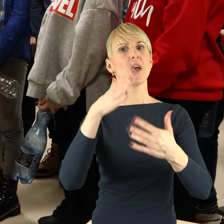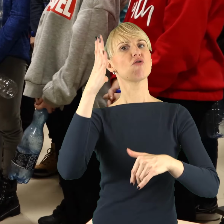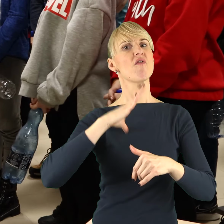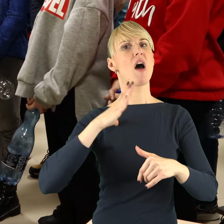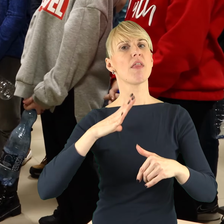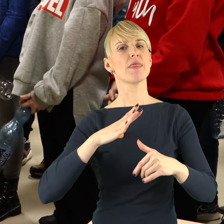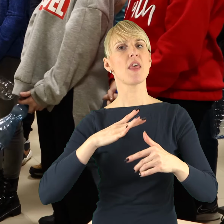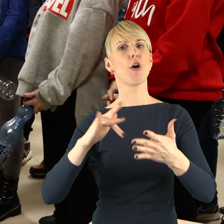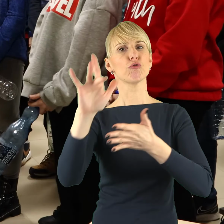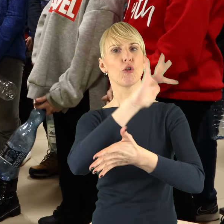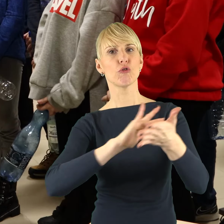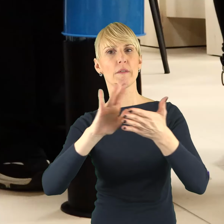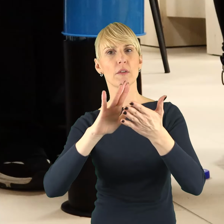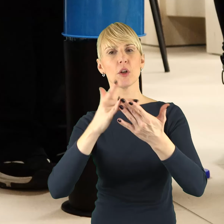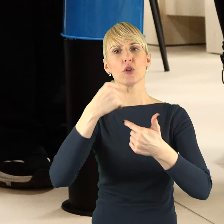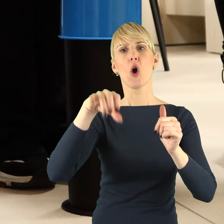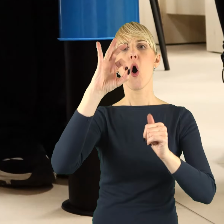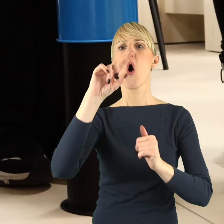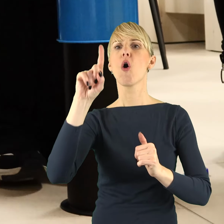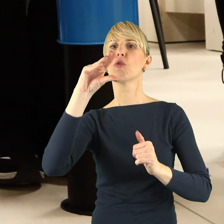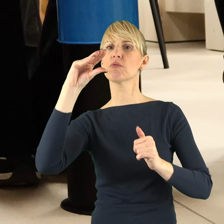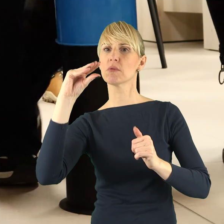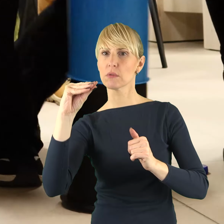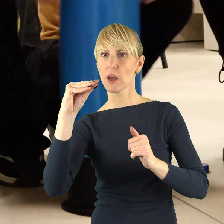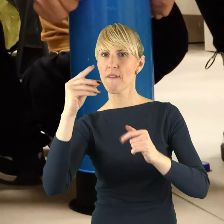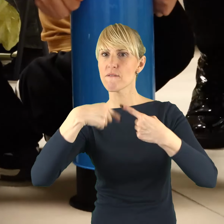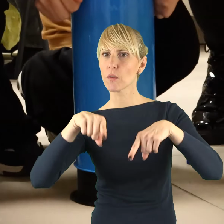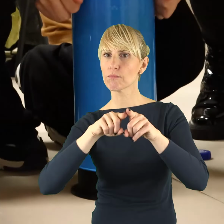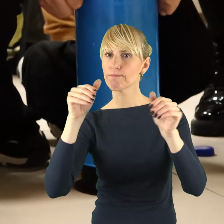wartości środowiskowe stosowania odnawialnych źródeł energii.